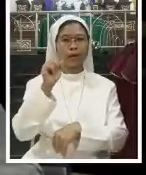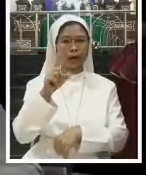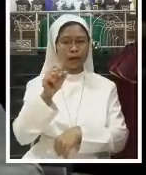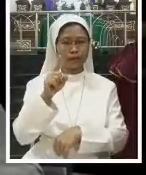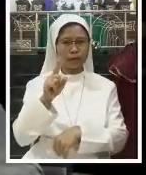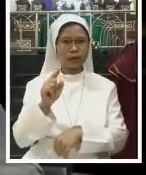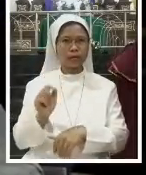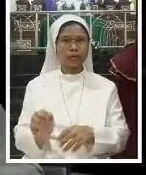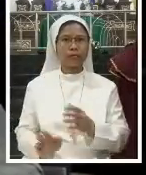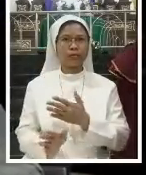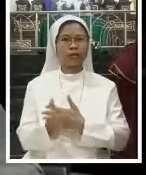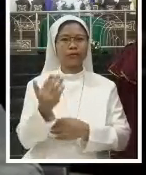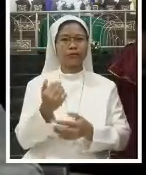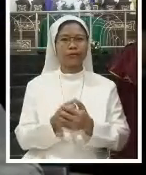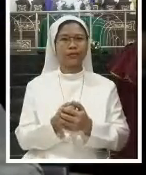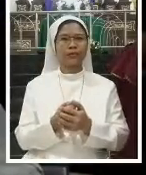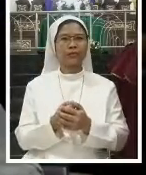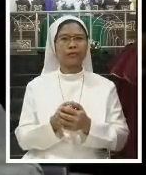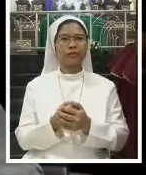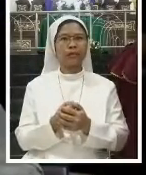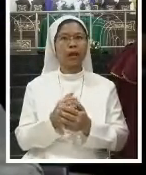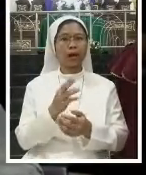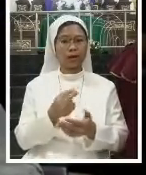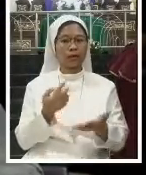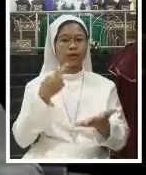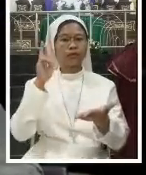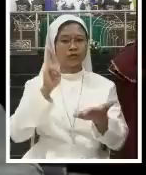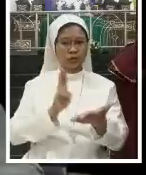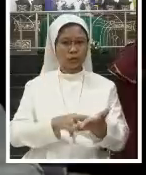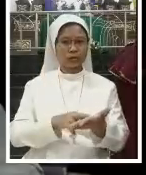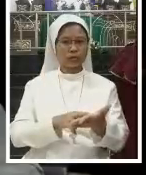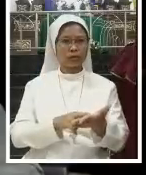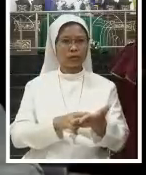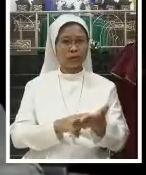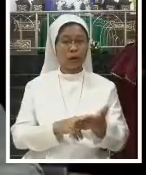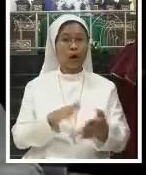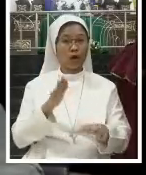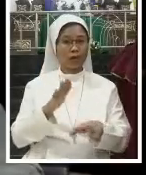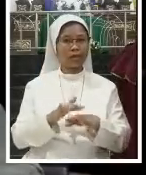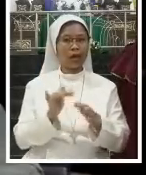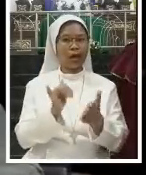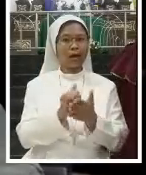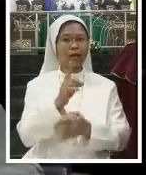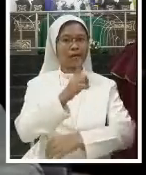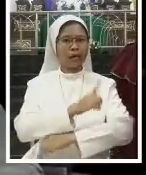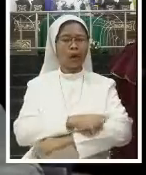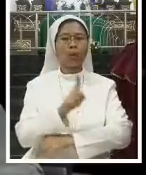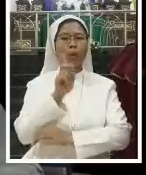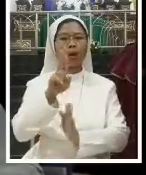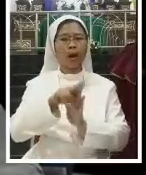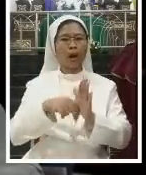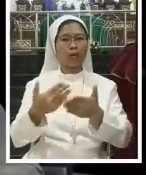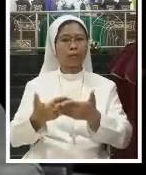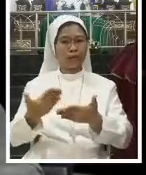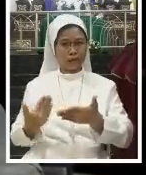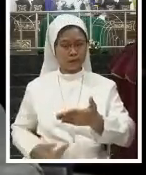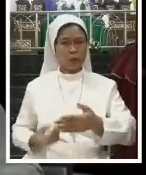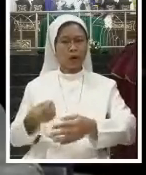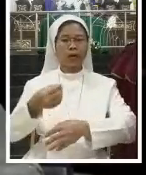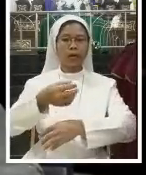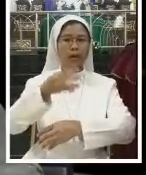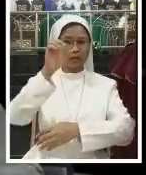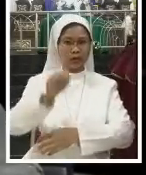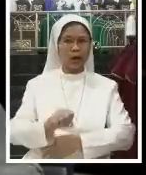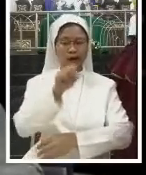aga. Ang pagpalista po gigibuhon sa mismong aldaw sarong oras bago ang